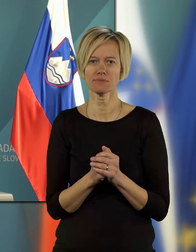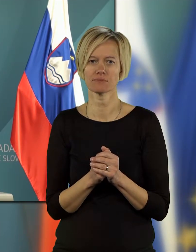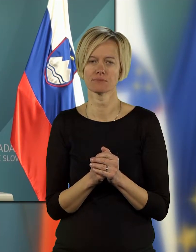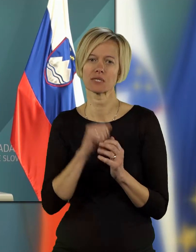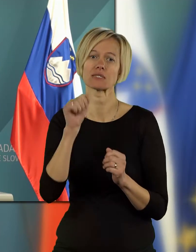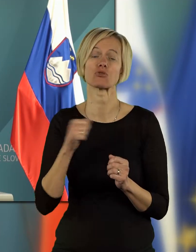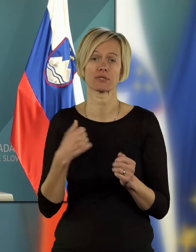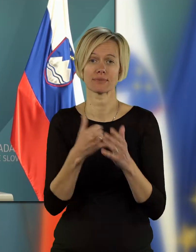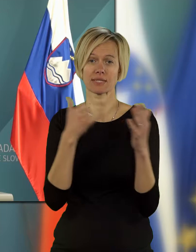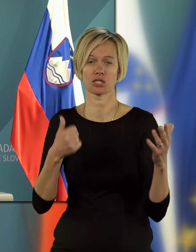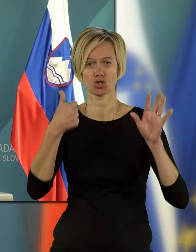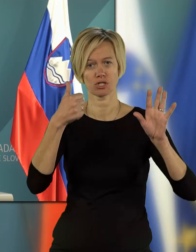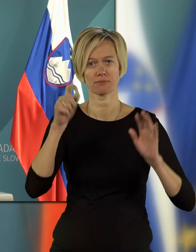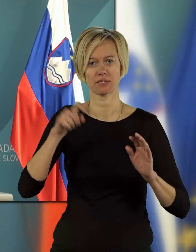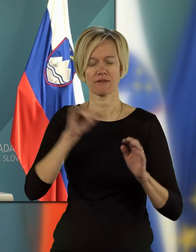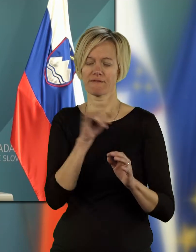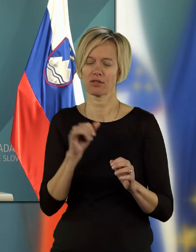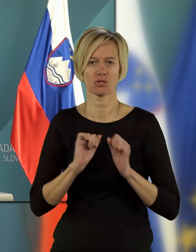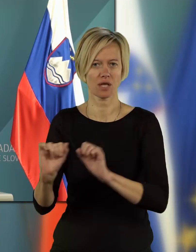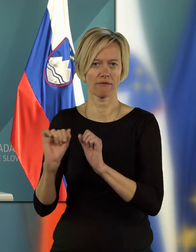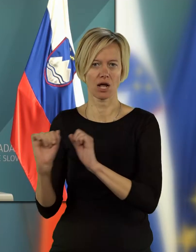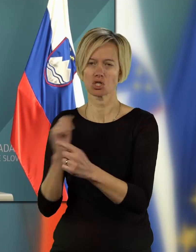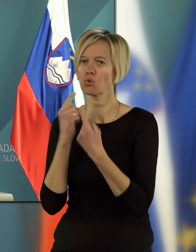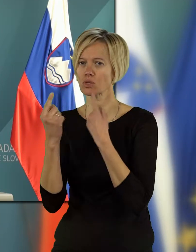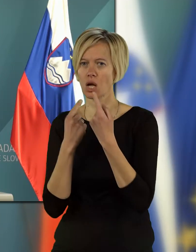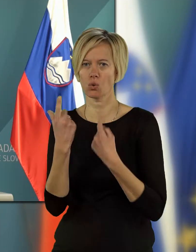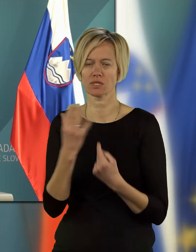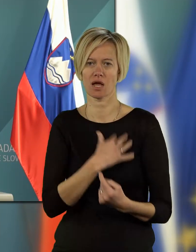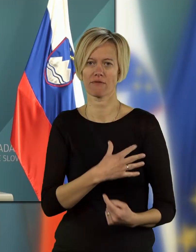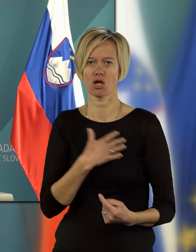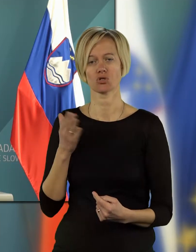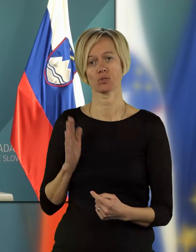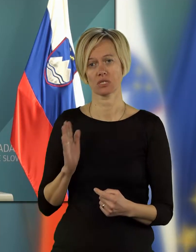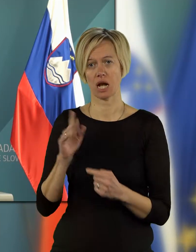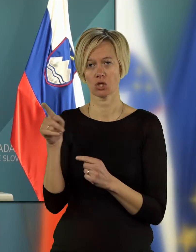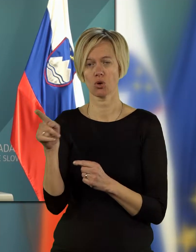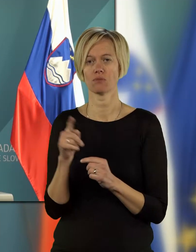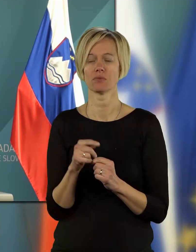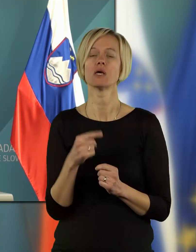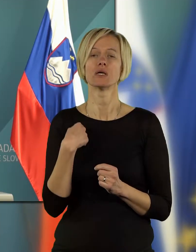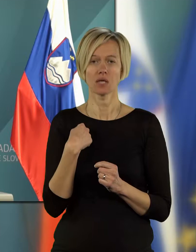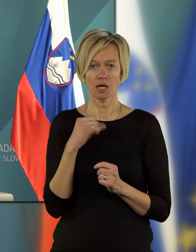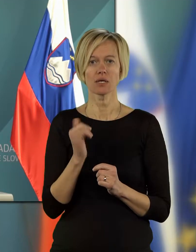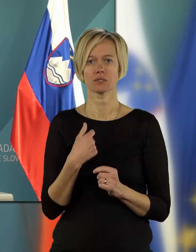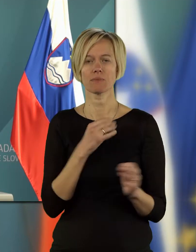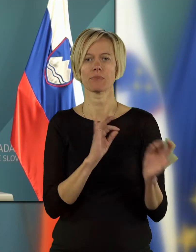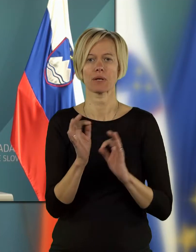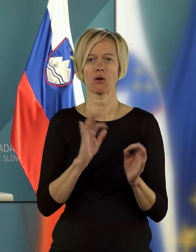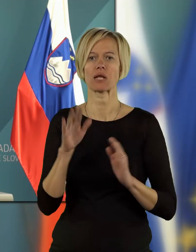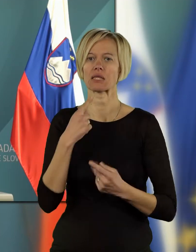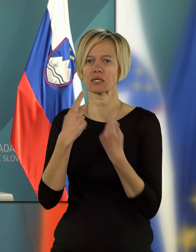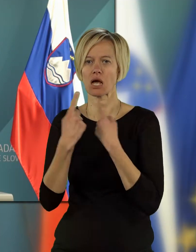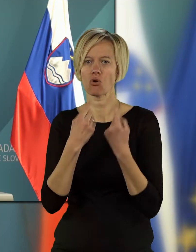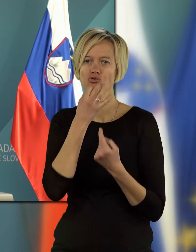sem zadnjih 6 mesecev vedno zavračal dialog s hrvaško stranjo, sem pa seveda pripravljen na